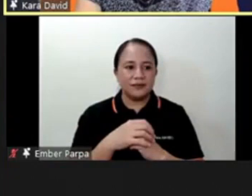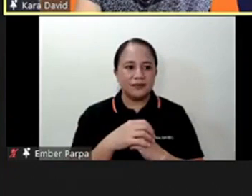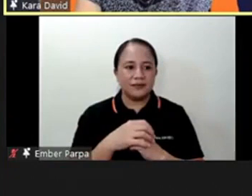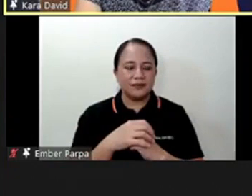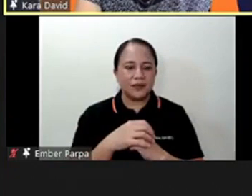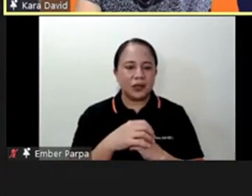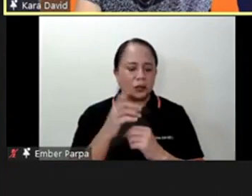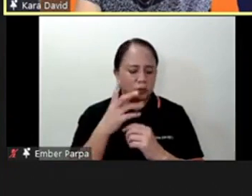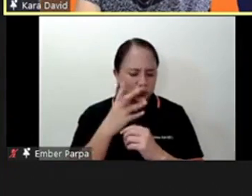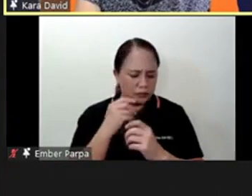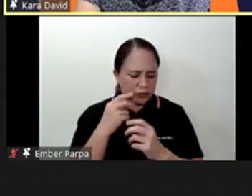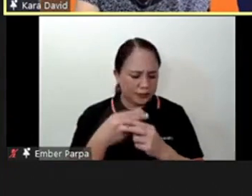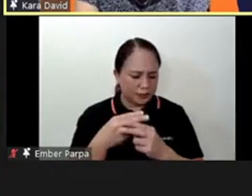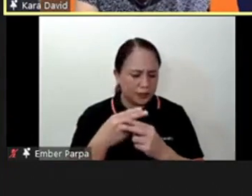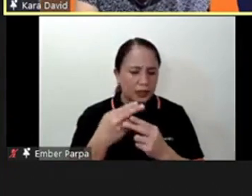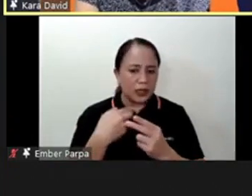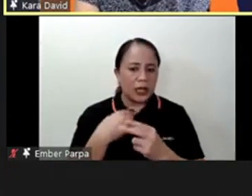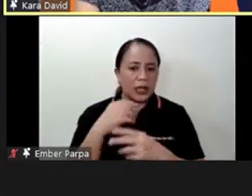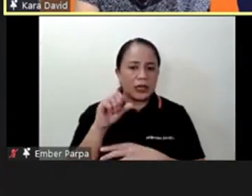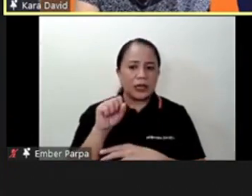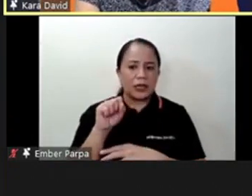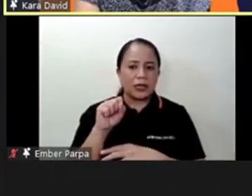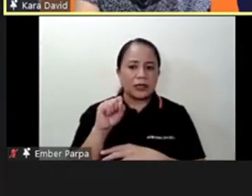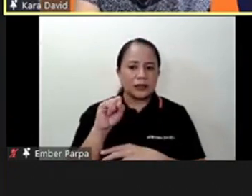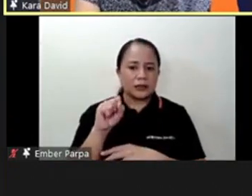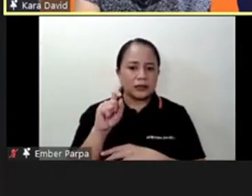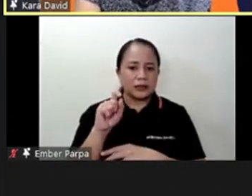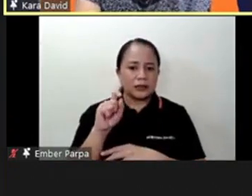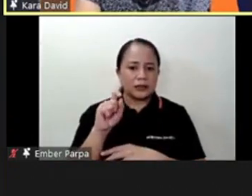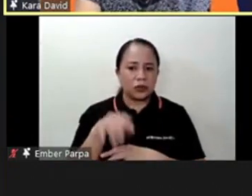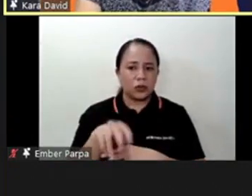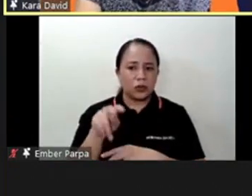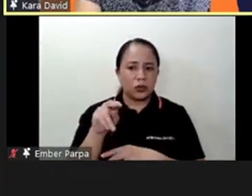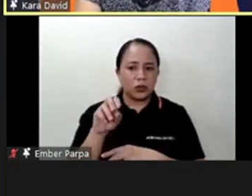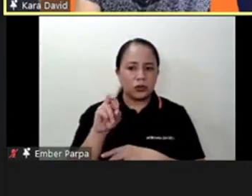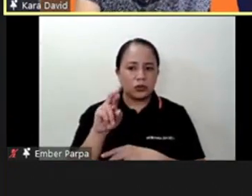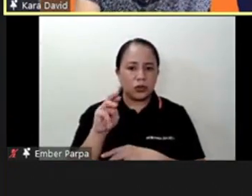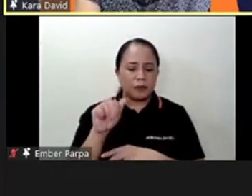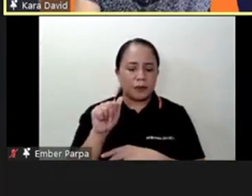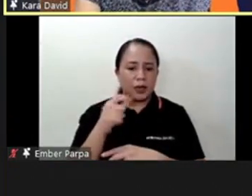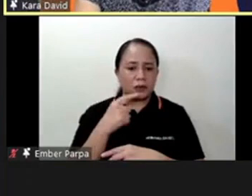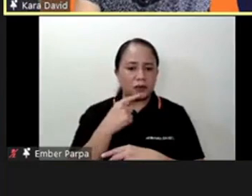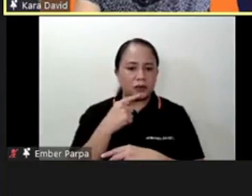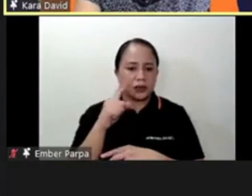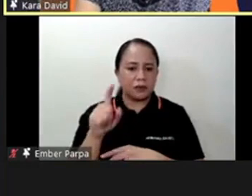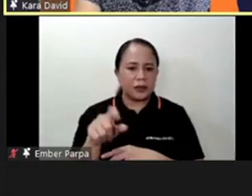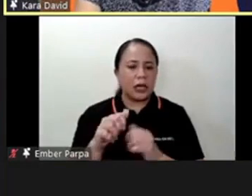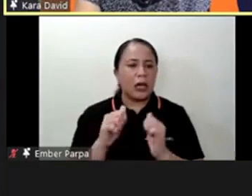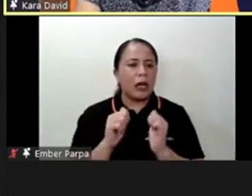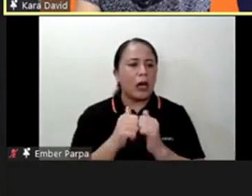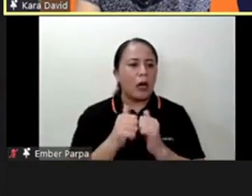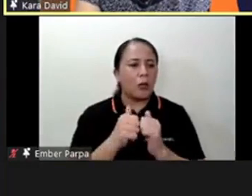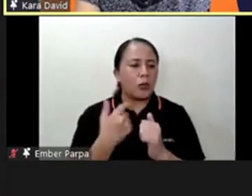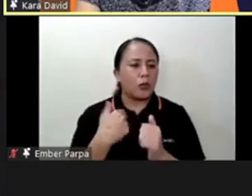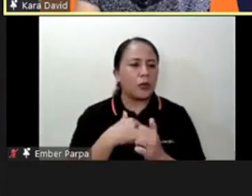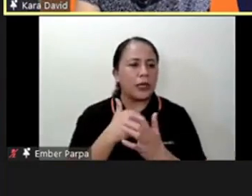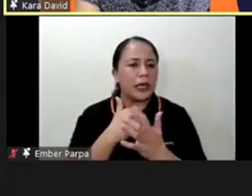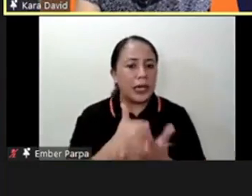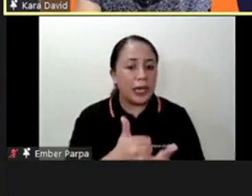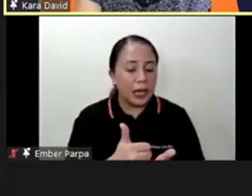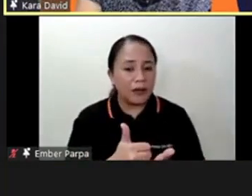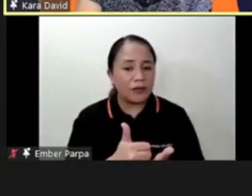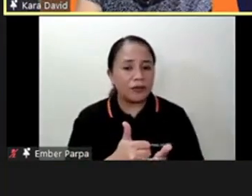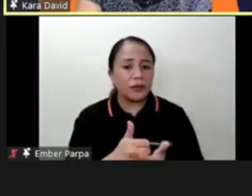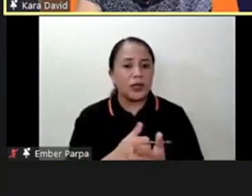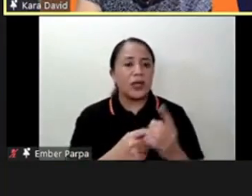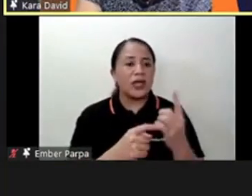anong tawag nito, to Sister Norma. Norma, sabi niya, how can we help if someone keeps